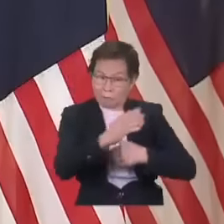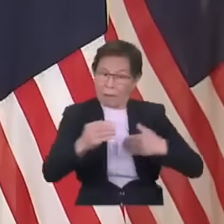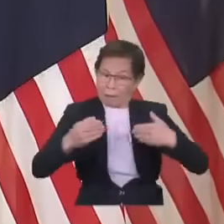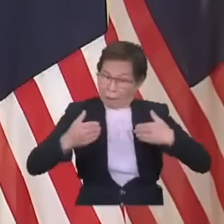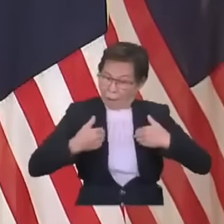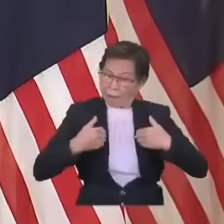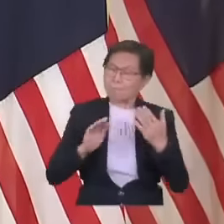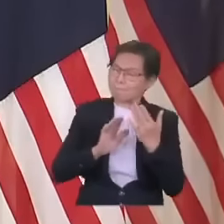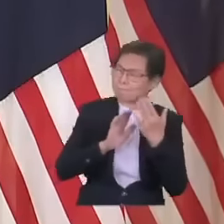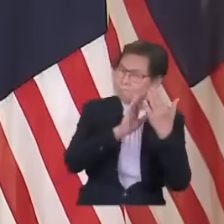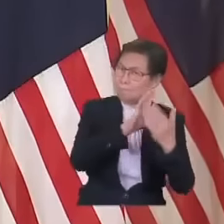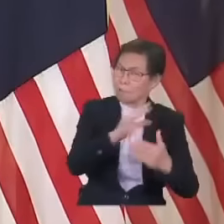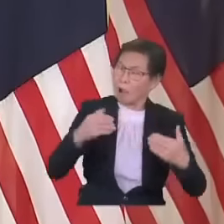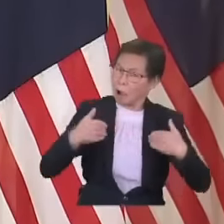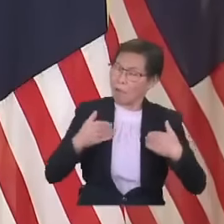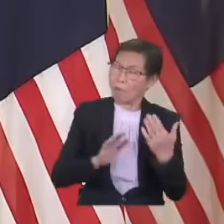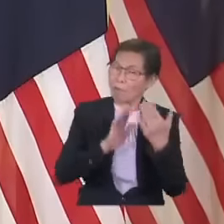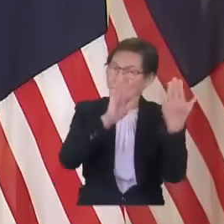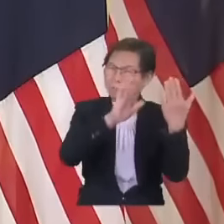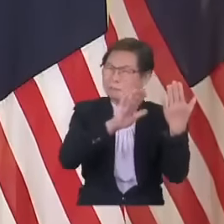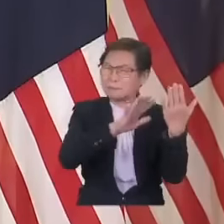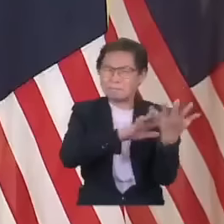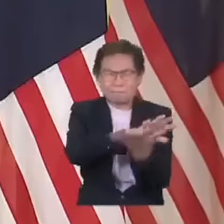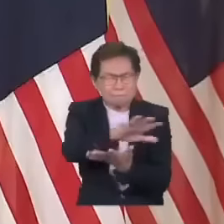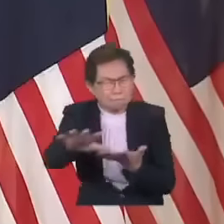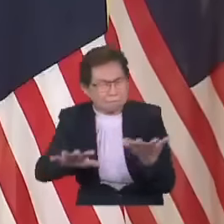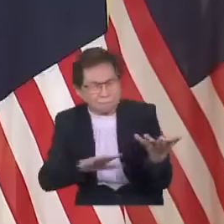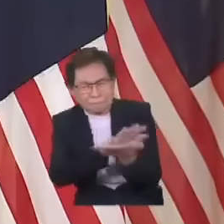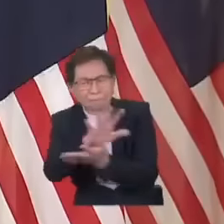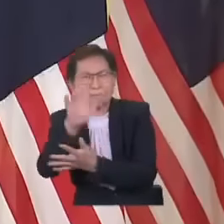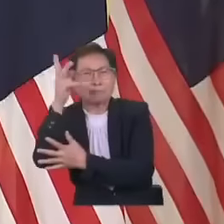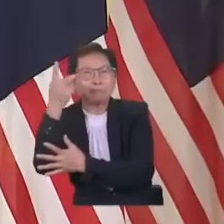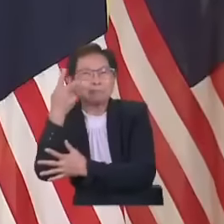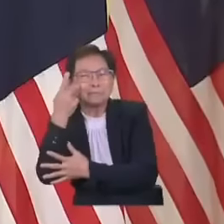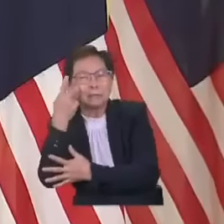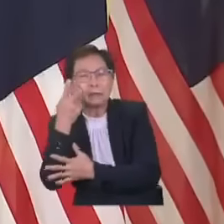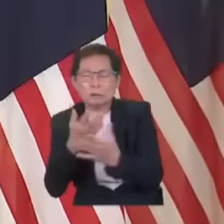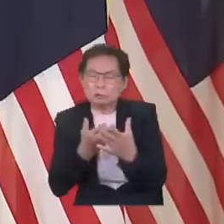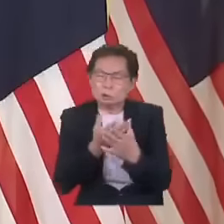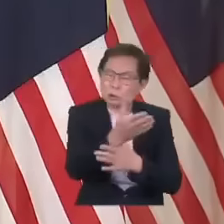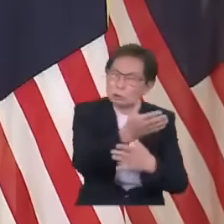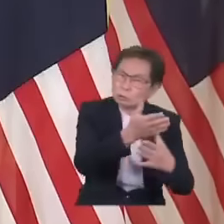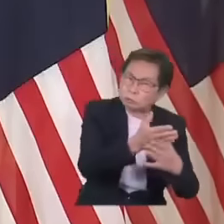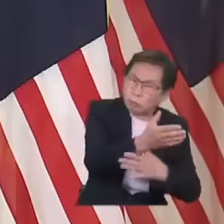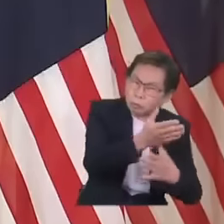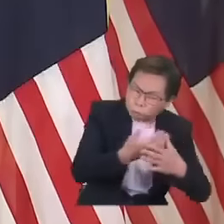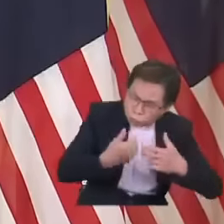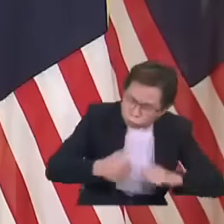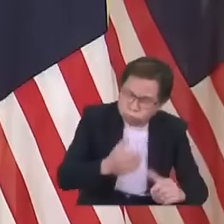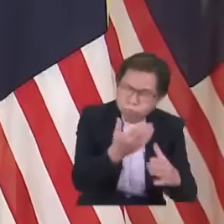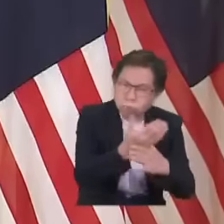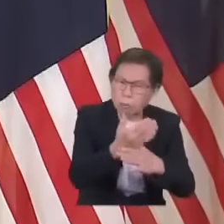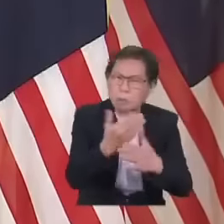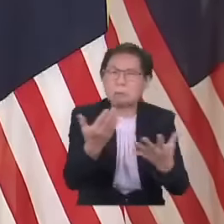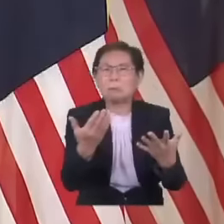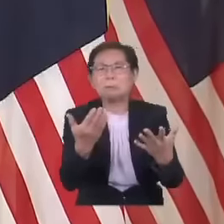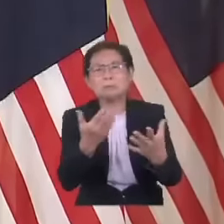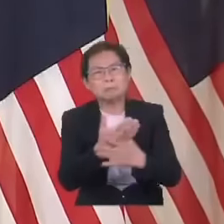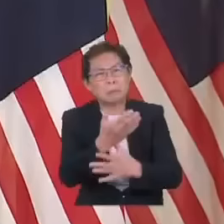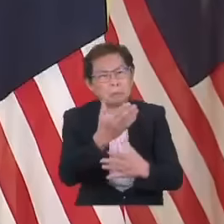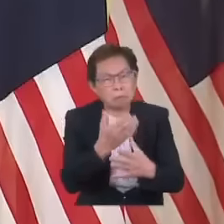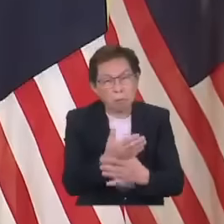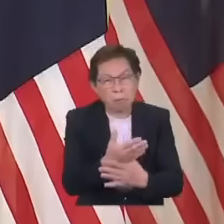daripada berdepan ketidaktentuan politik yang terus menggugat kestabilan Umpama